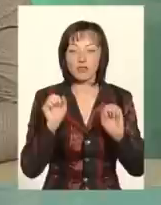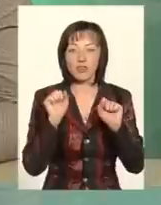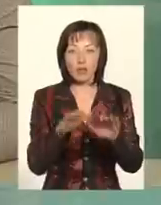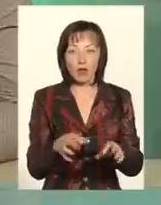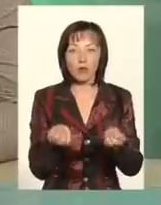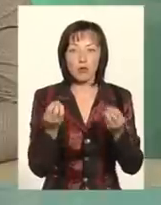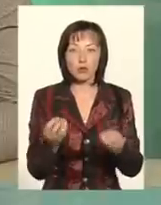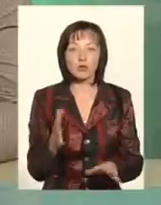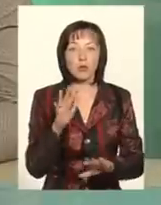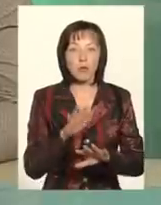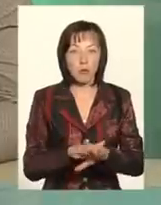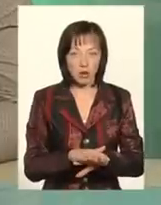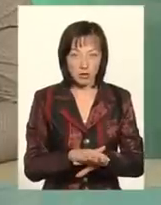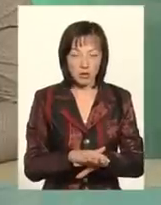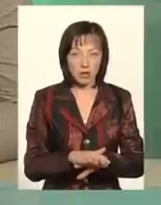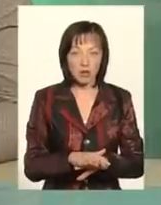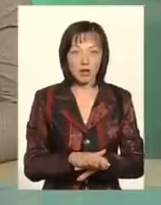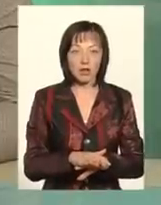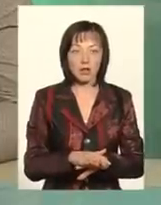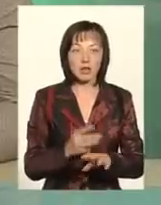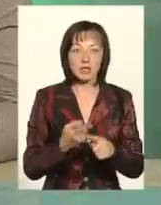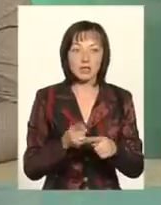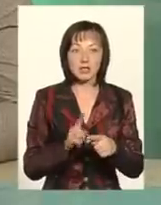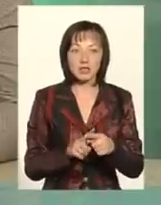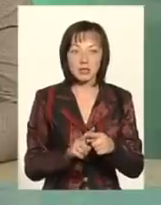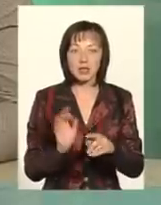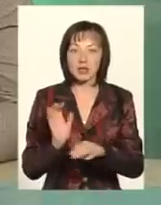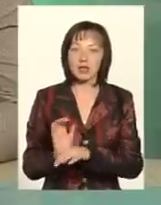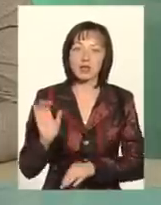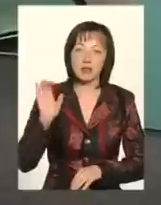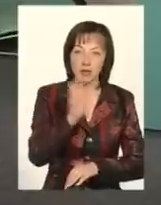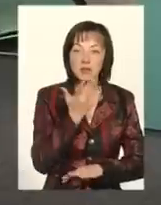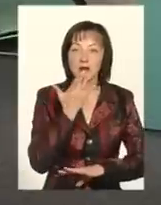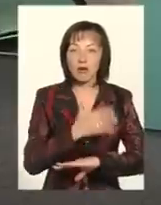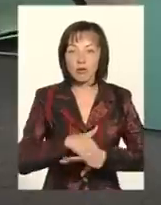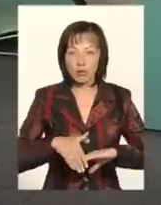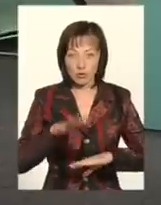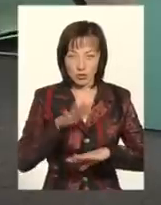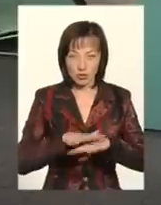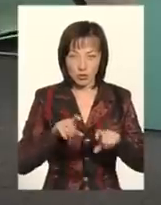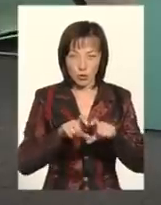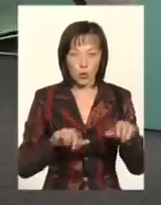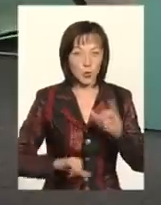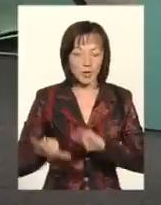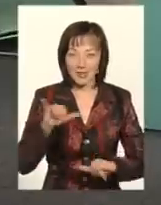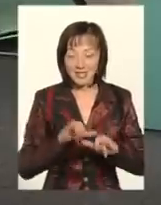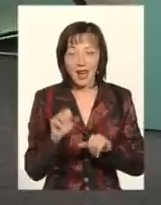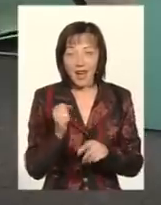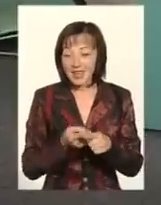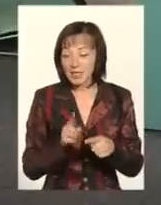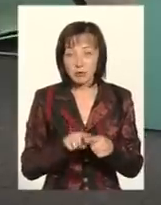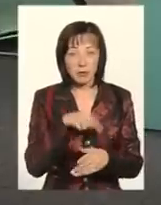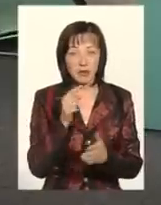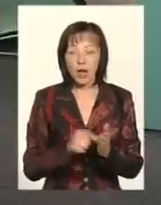просто банкам банки виводять ці гроші в офшори чи чи ще десь а а цими